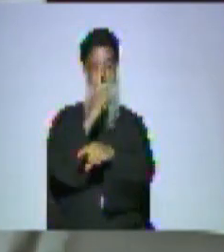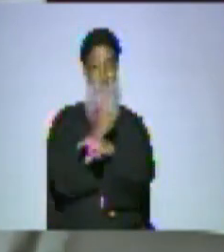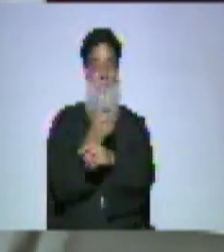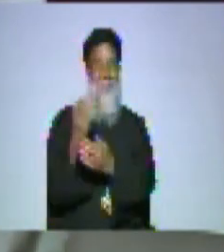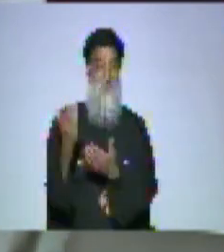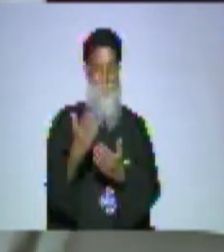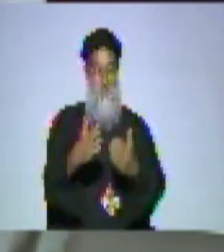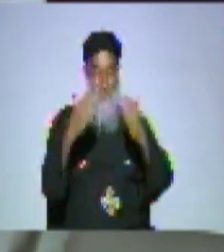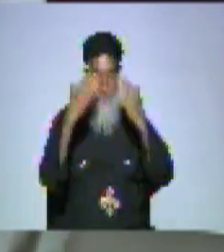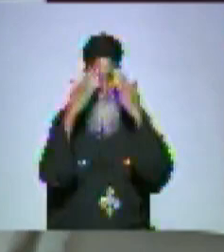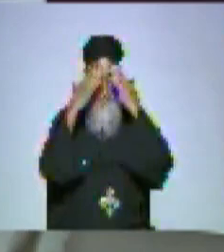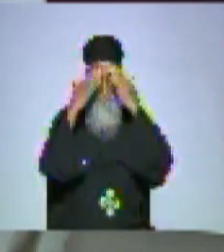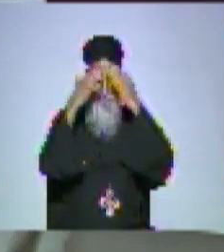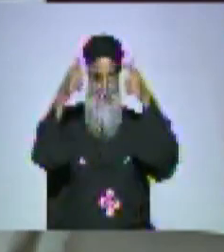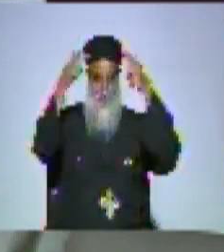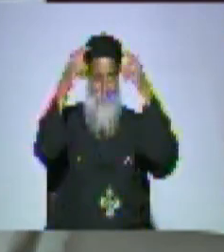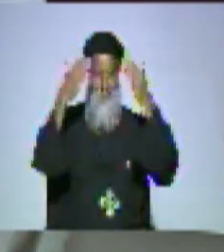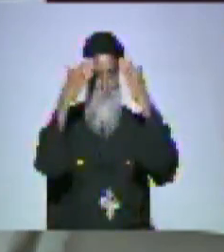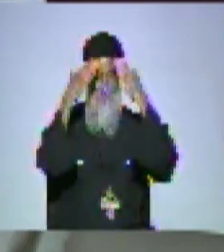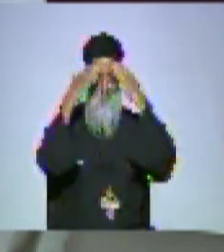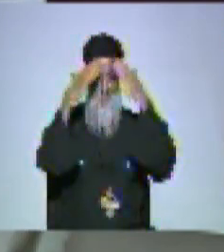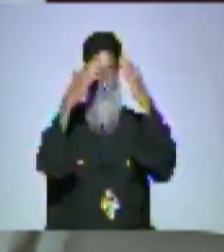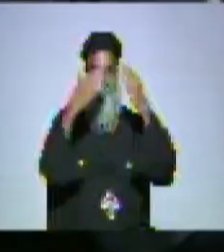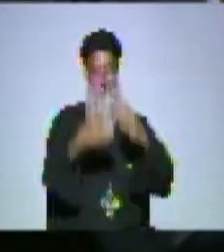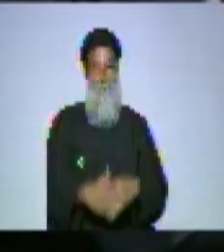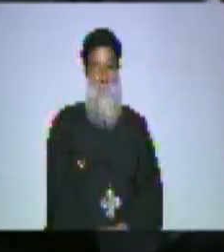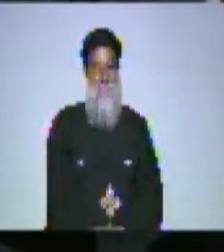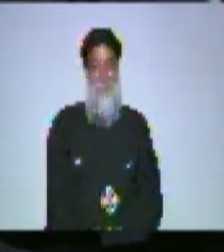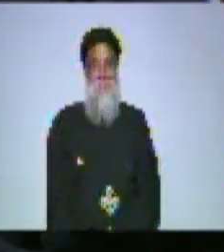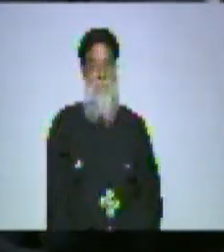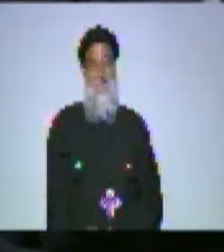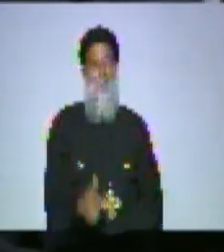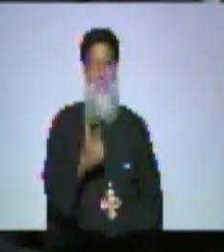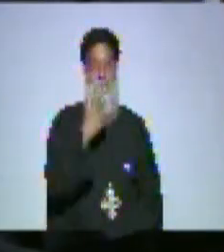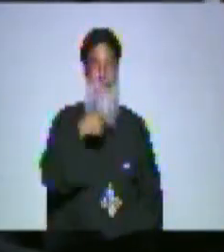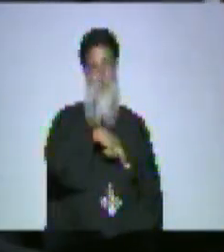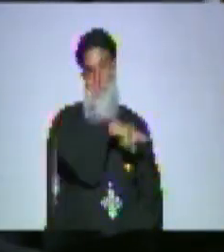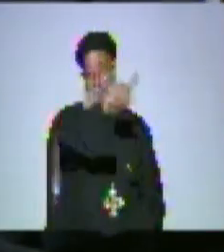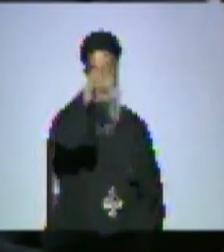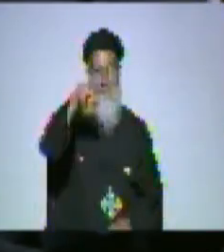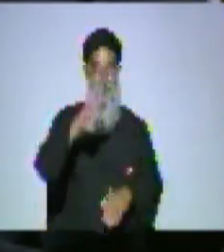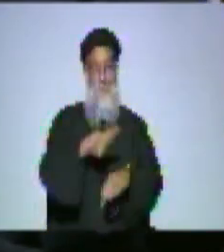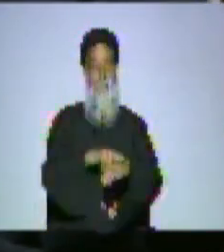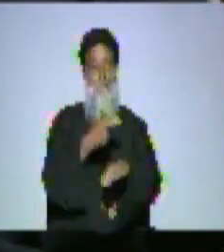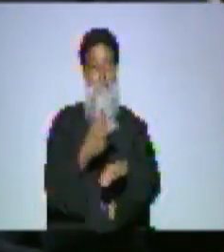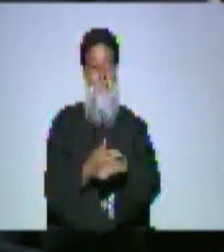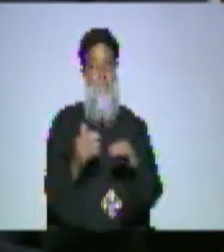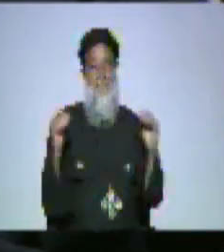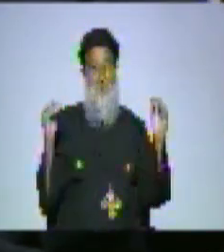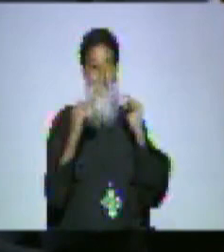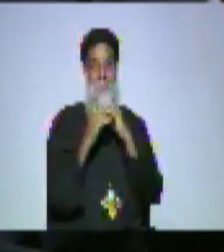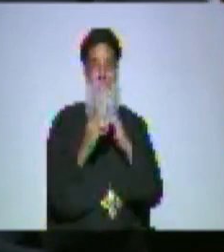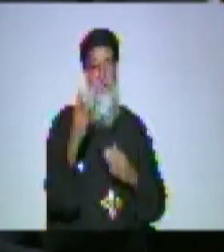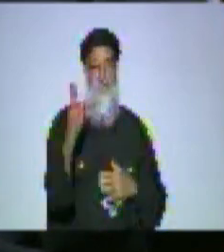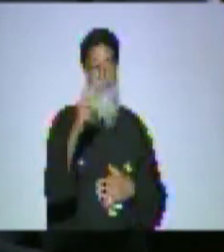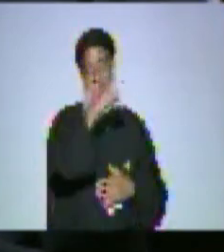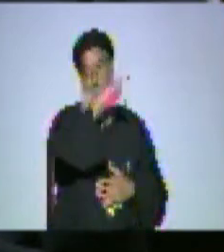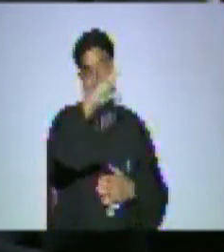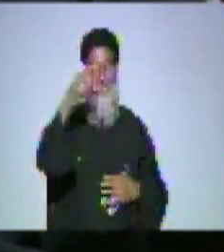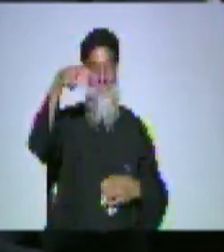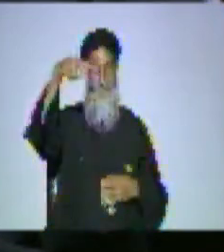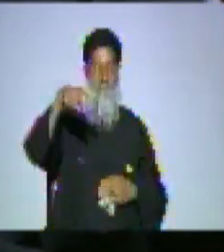رحبتك سيدنا اهلا وسهلا احبائي المشاهدين يوم 3 اغسطس